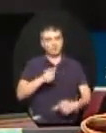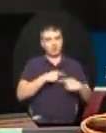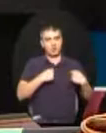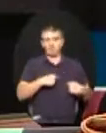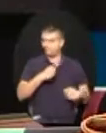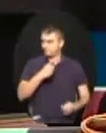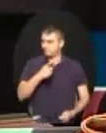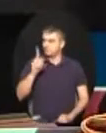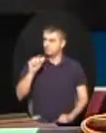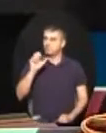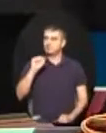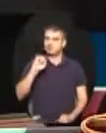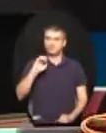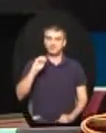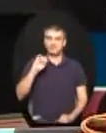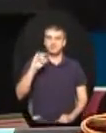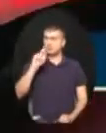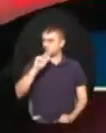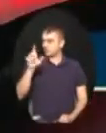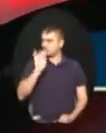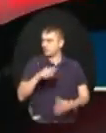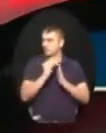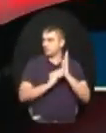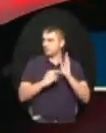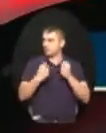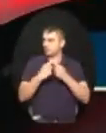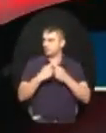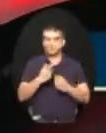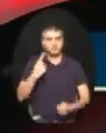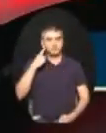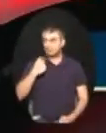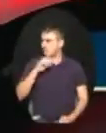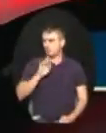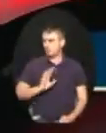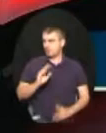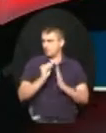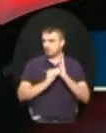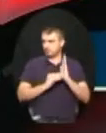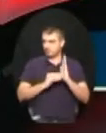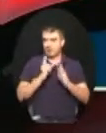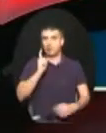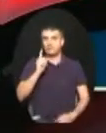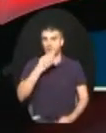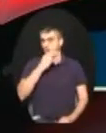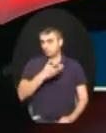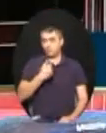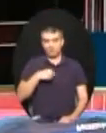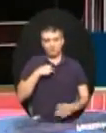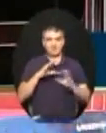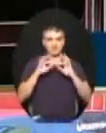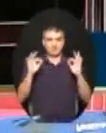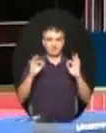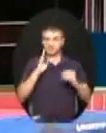ומאודי. וסים יונס, אתה מתנגד לרשימה הזאת? תקשיבי, אני לא מתנגד לרשימה, אבל ברשותך אולי אני